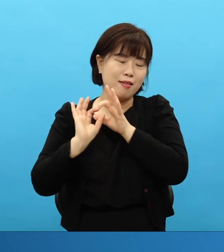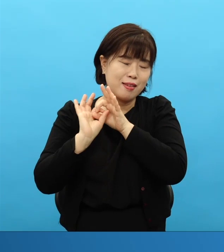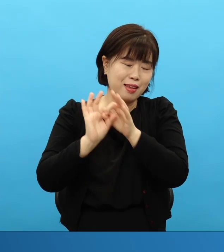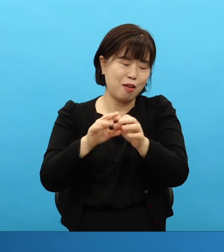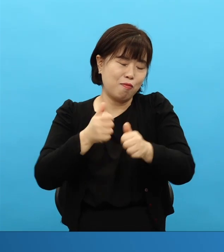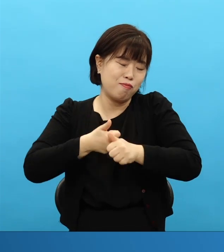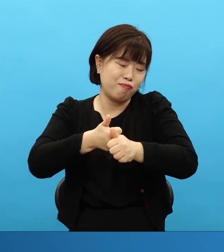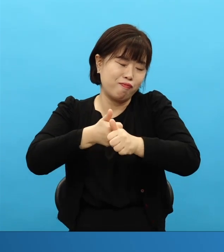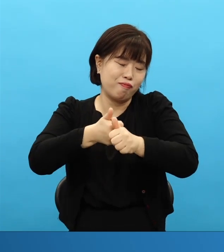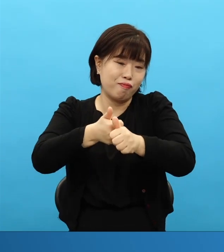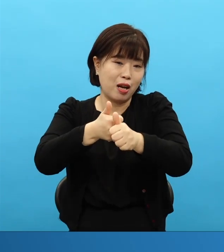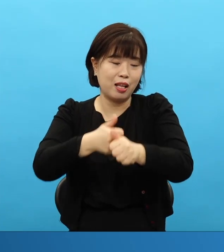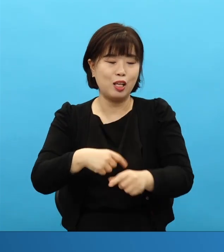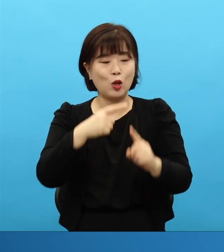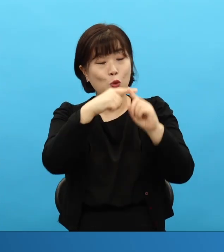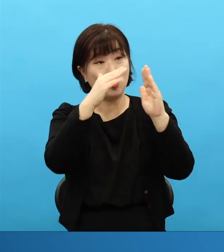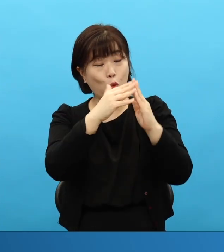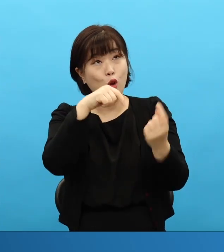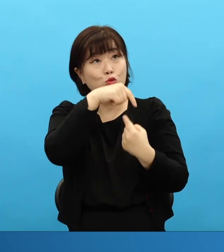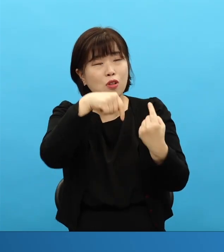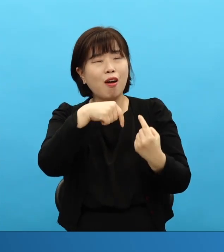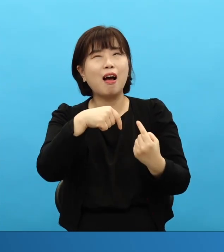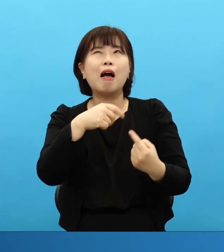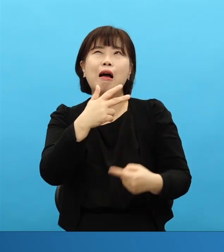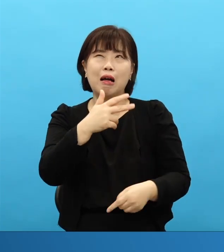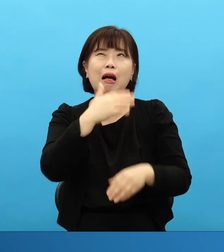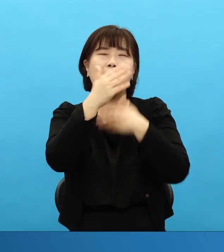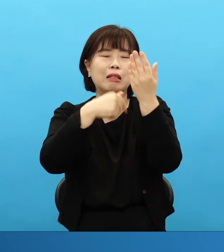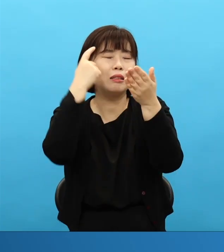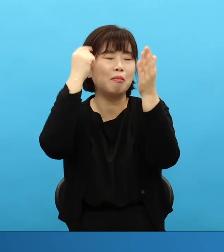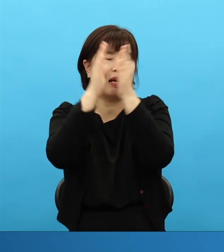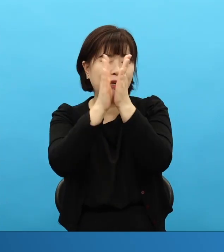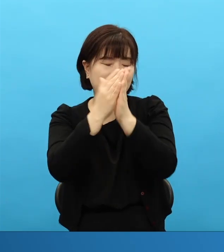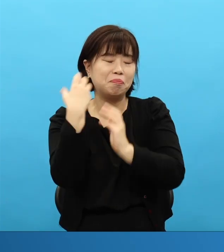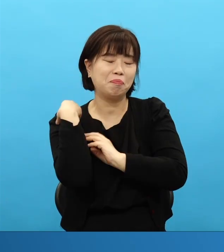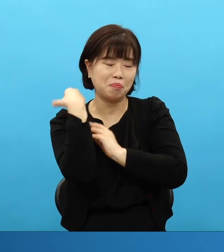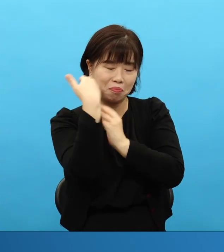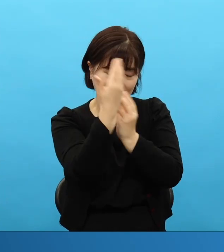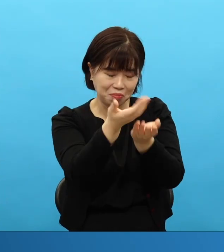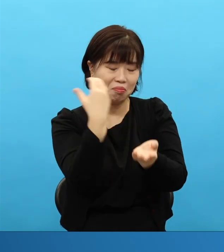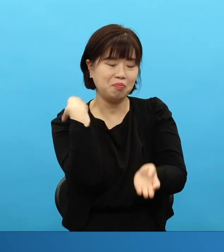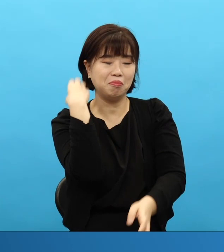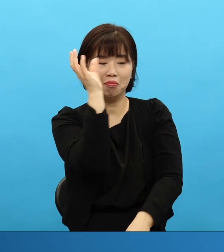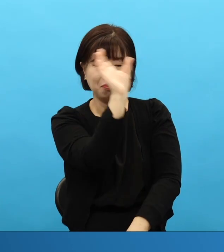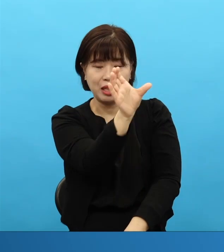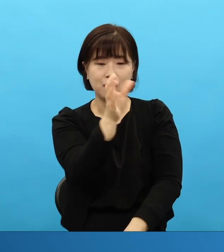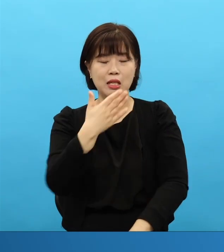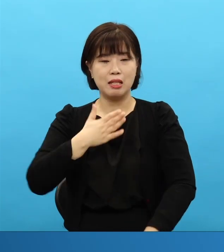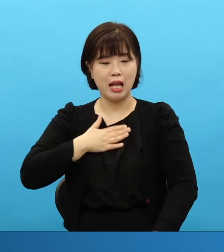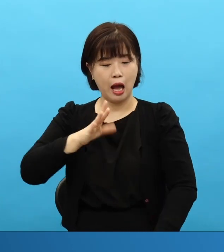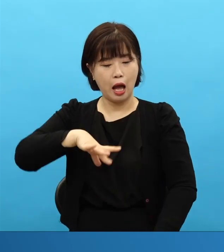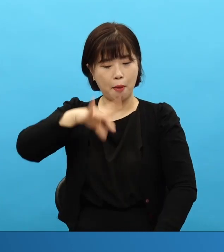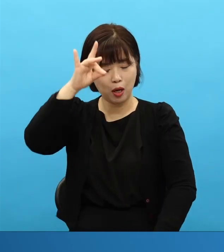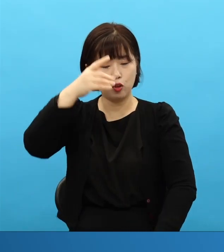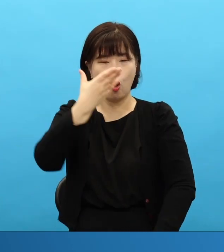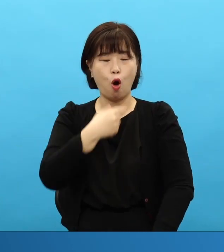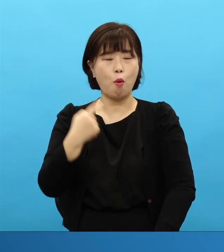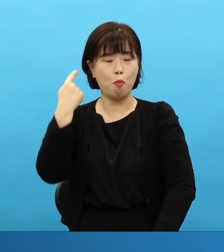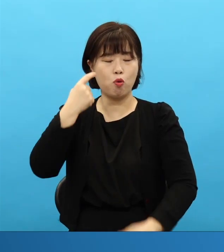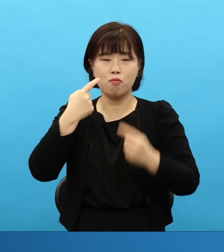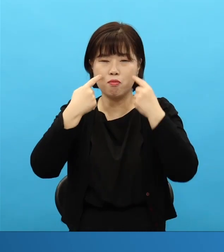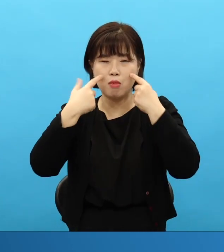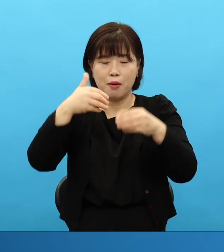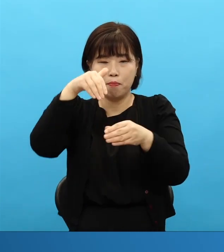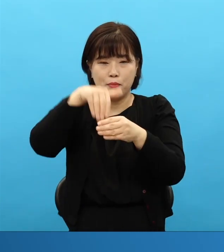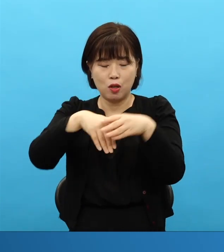하시고, 나는 제일 급한 것이 내 자신이 먼저 복음 각인 뿌리 체질에 대해서, 물론 또